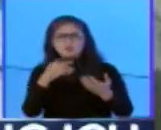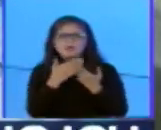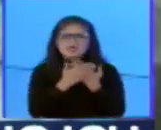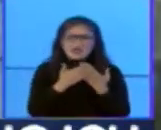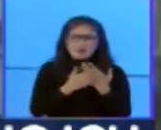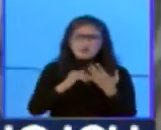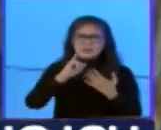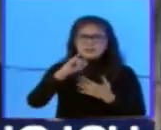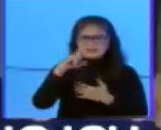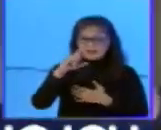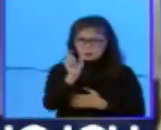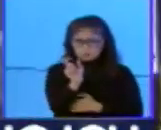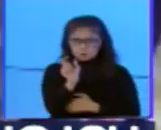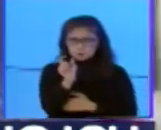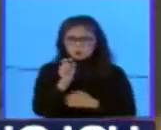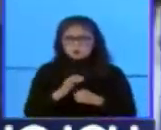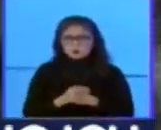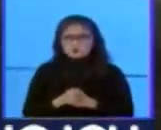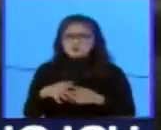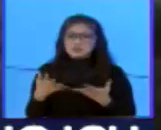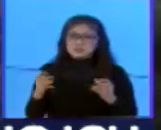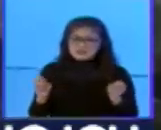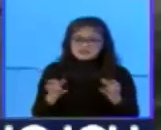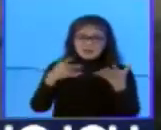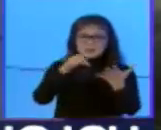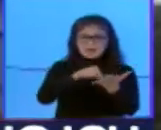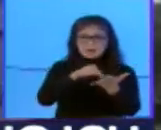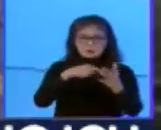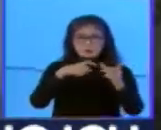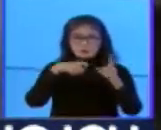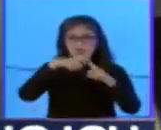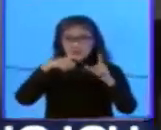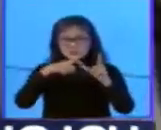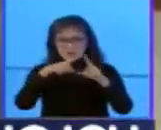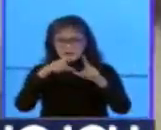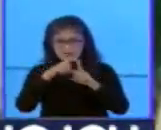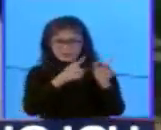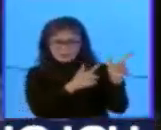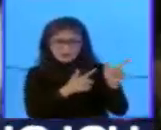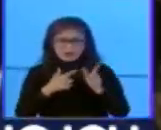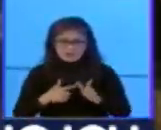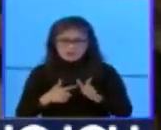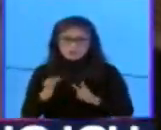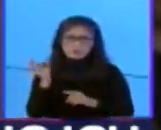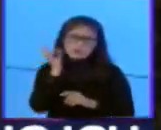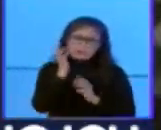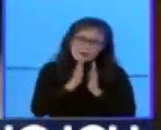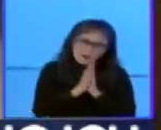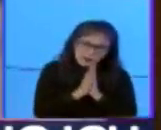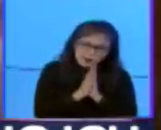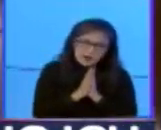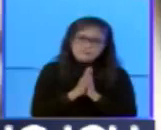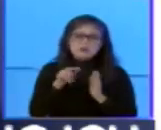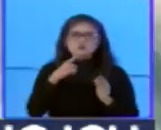ICU. Atas peristiwa tersebut, KSAD Jenderal TNI Andika Perkasa meminta maaf dan berjanji akan memberi ganti rugi